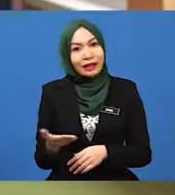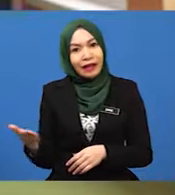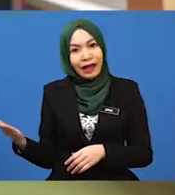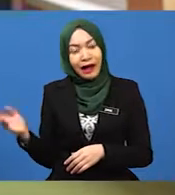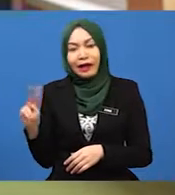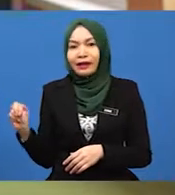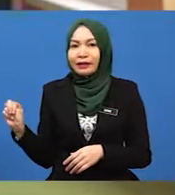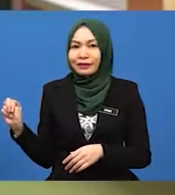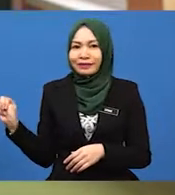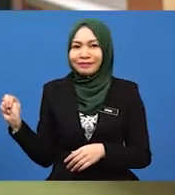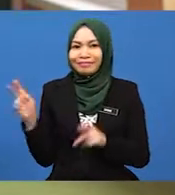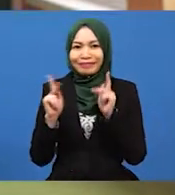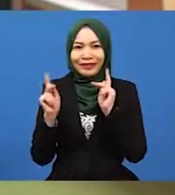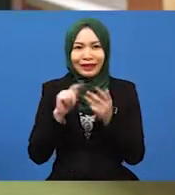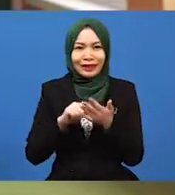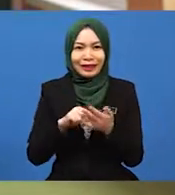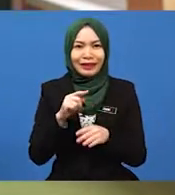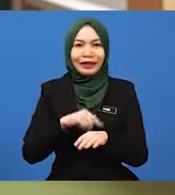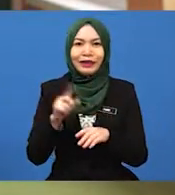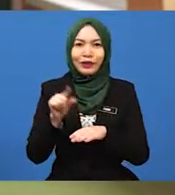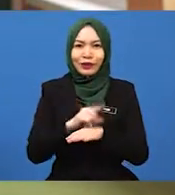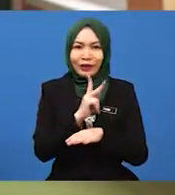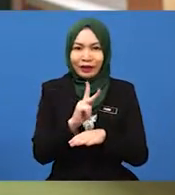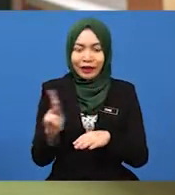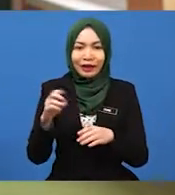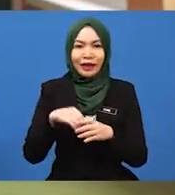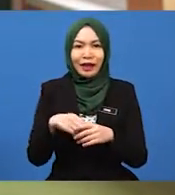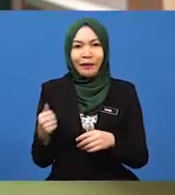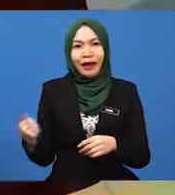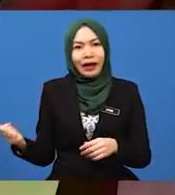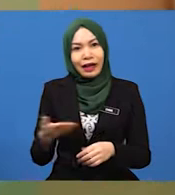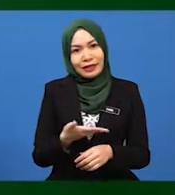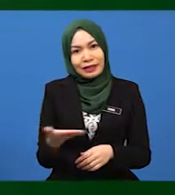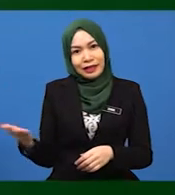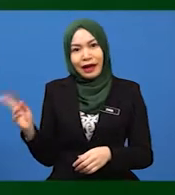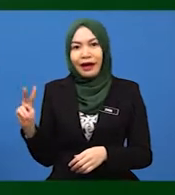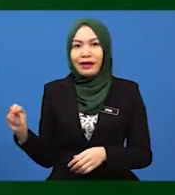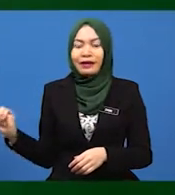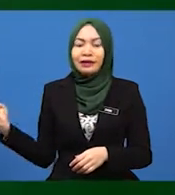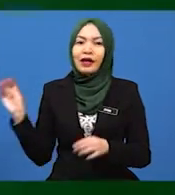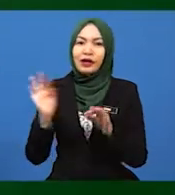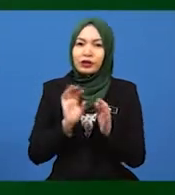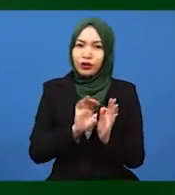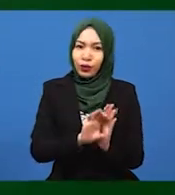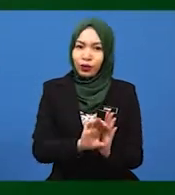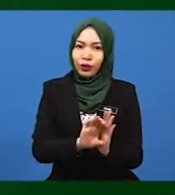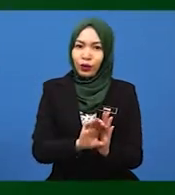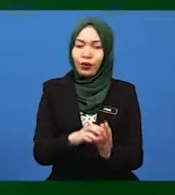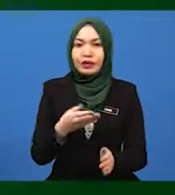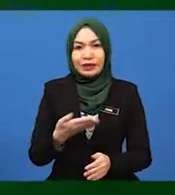perintah ini digunakan dalam ayat silaan. Contoh,